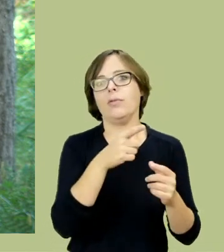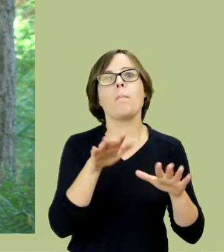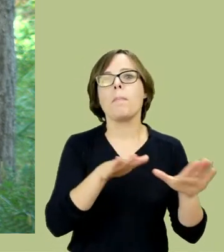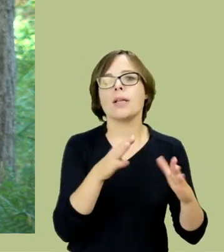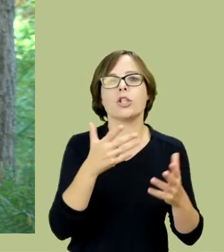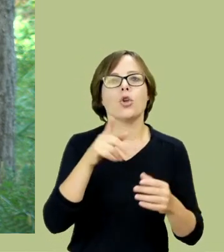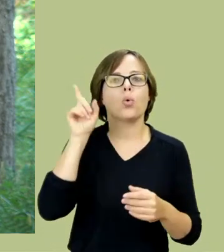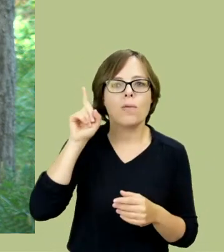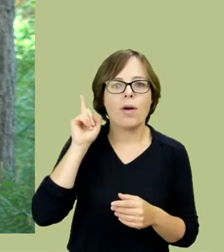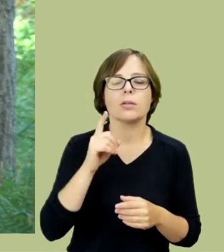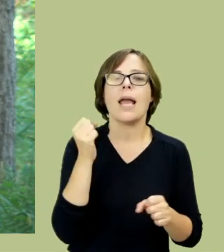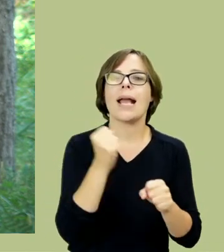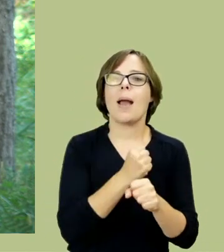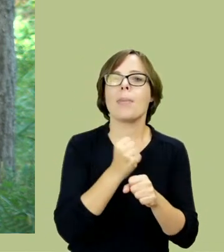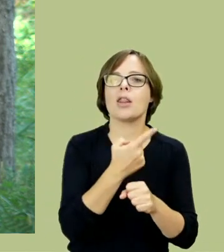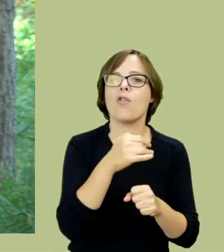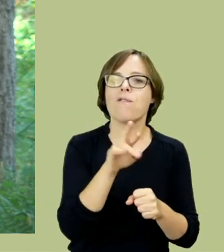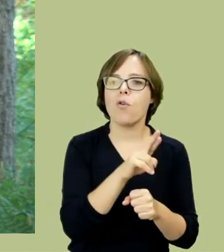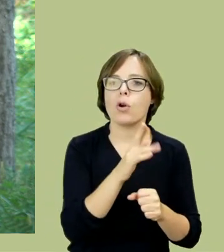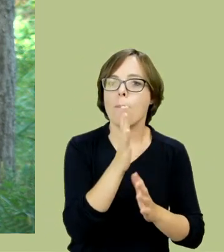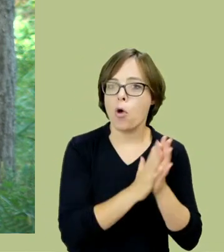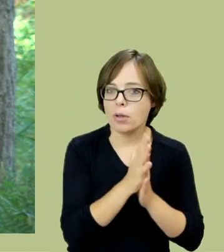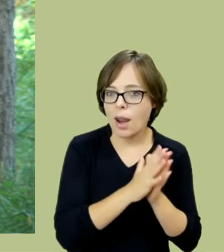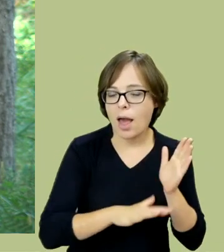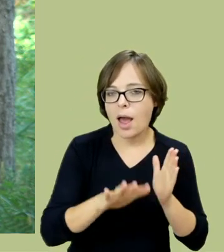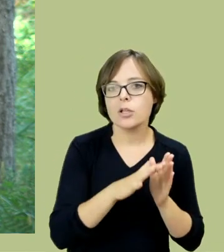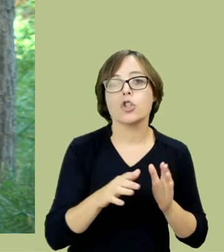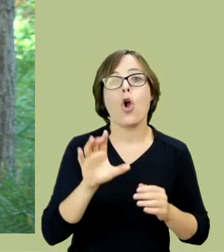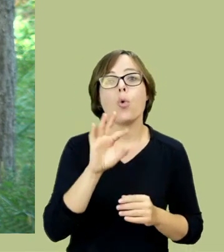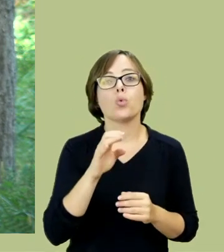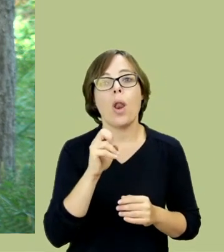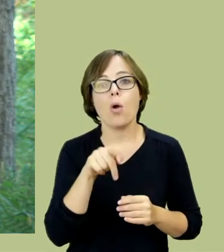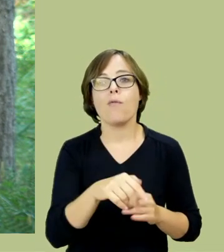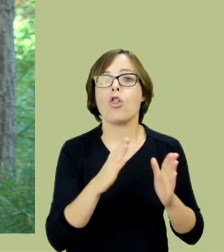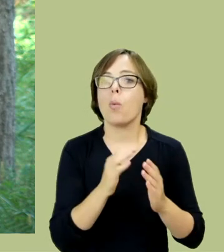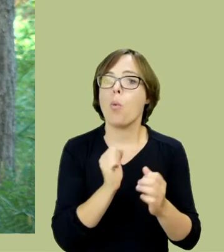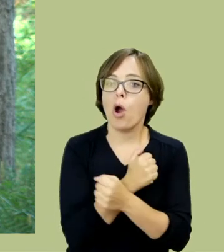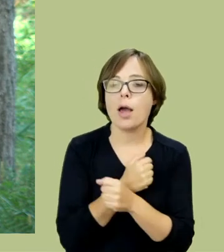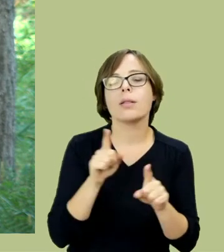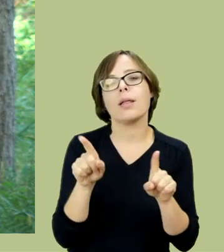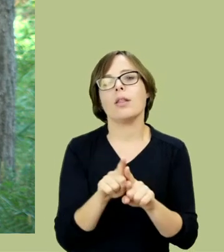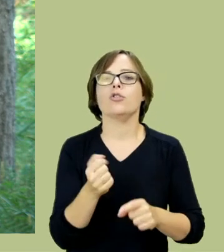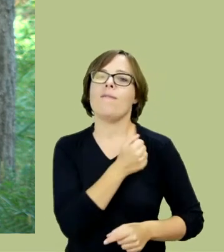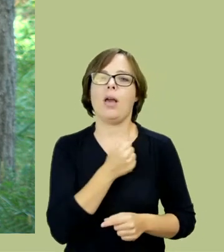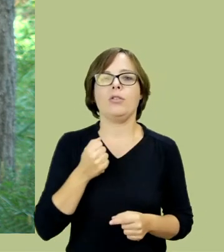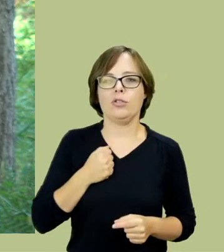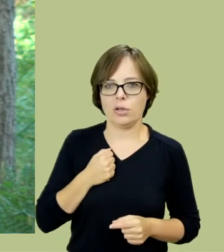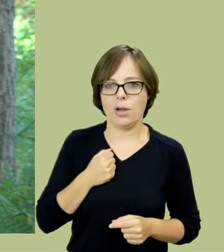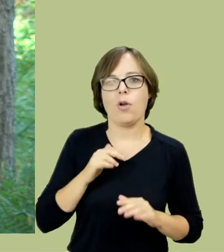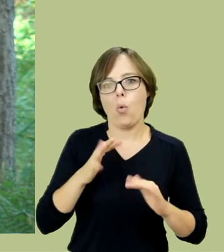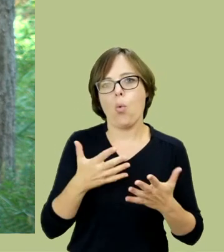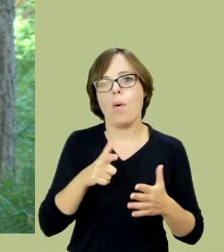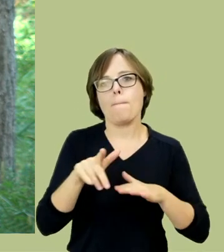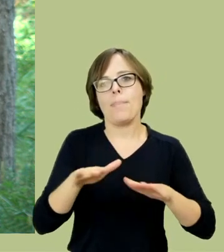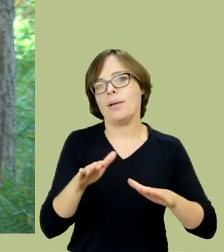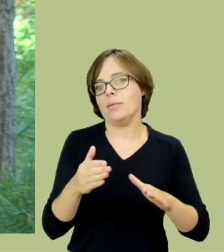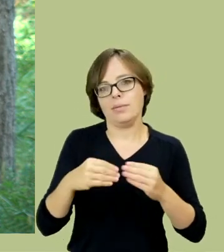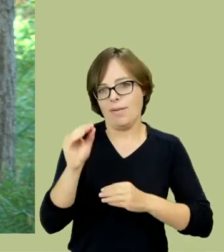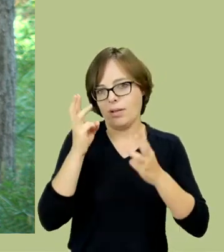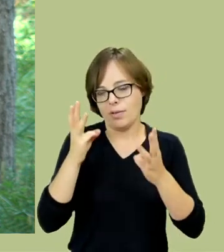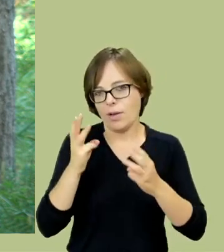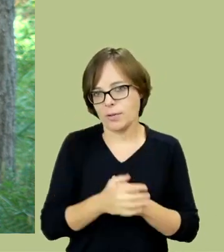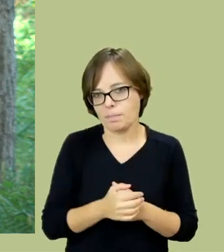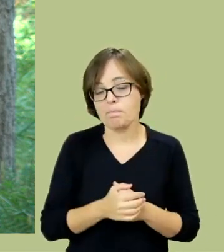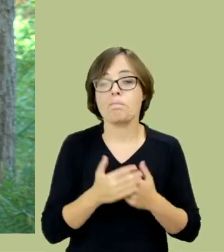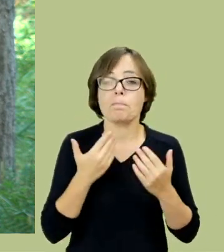Kamienny Dwór na Podlasiu, Sulejówek jako ukochany dom, no i Warszawa to miejsce najważniejsze. Podążyłam